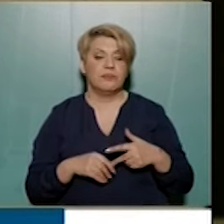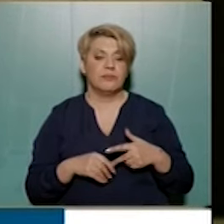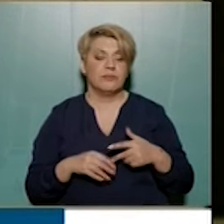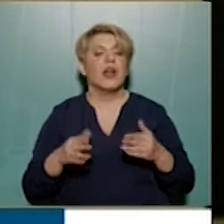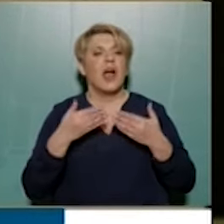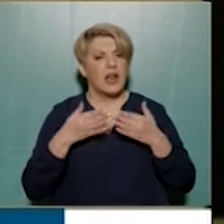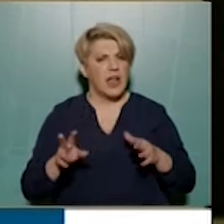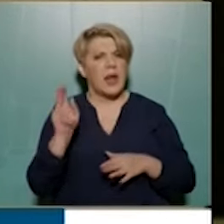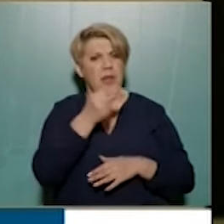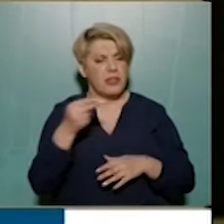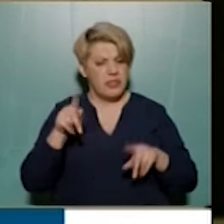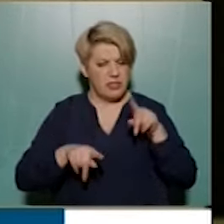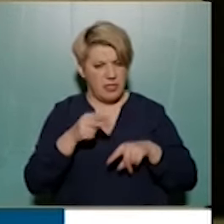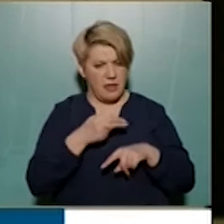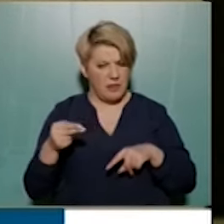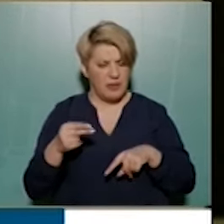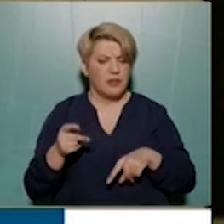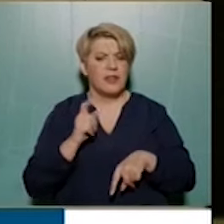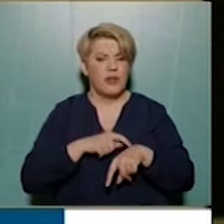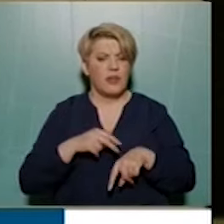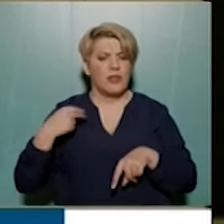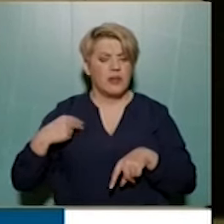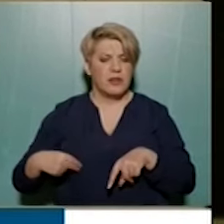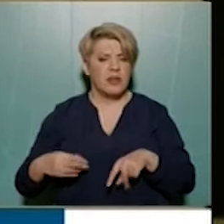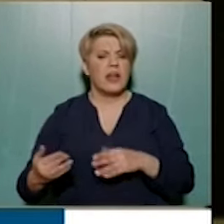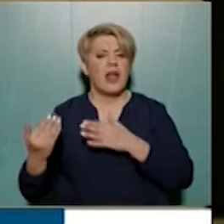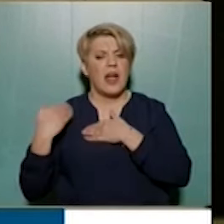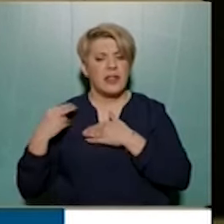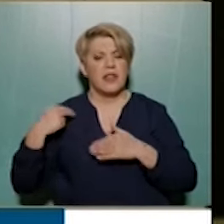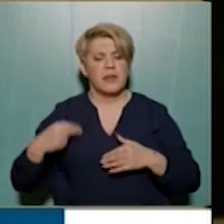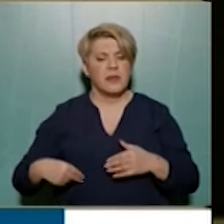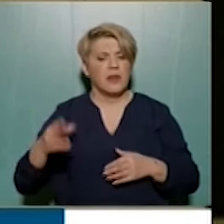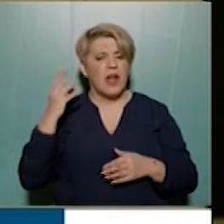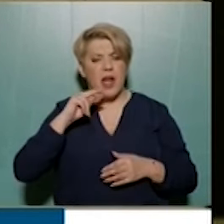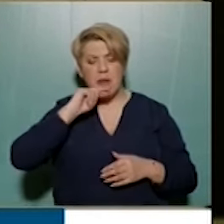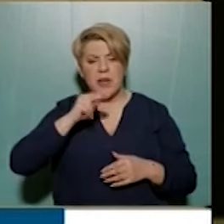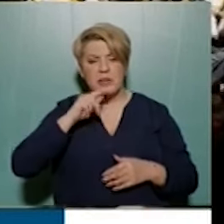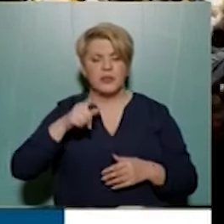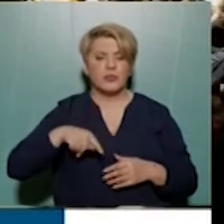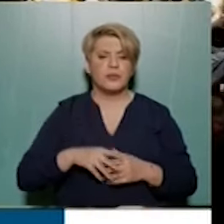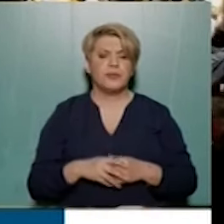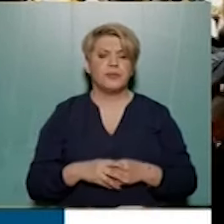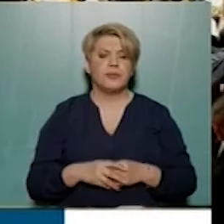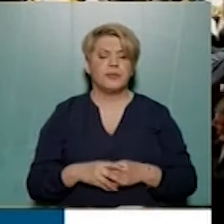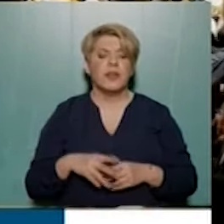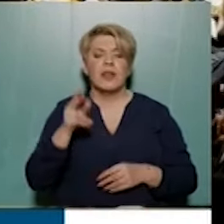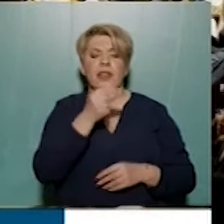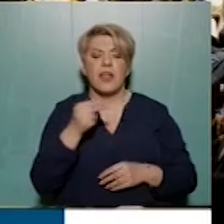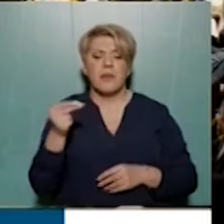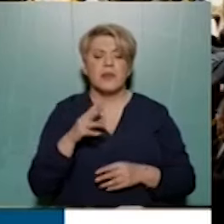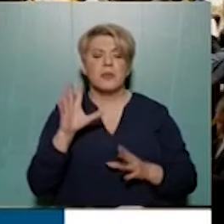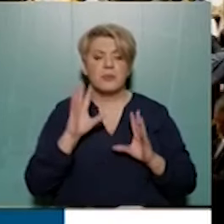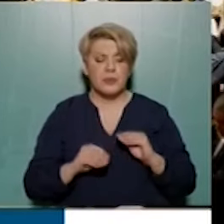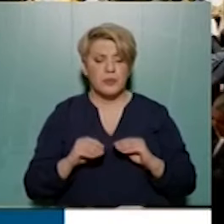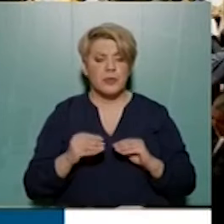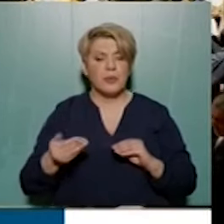είναι ανοιχτά κάποια θέματα, τώρα δεν είναι εδώ ο Δήμαρχος, είναι εδώ αρμόδιοι αντιδήμαρχοι όμως, μπορούν να απαντήσουν κι αυτοί. Είναι ανοιχτά κάποια θέματα που είχαμε